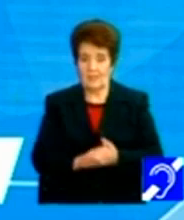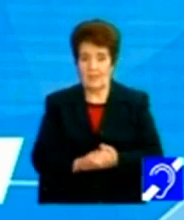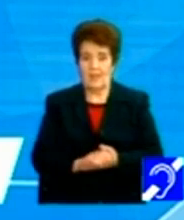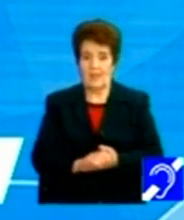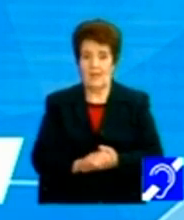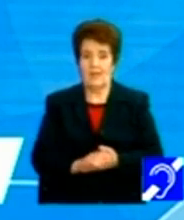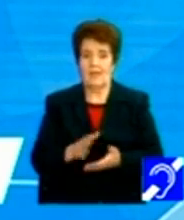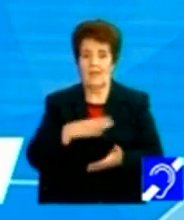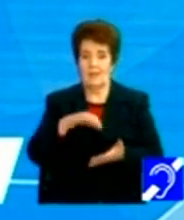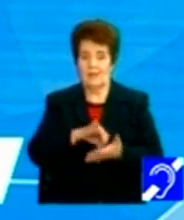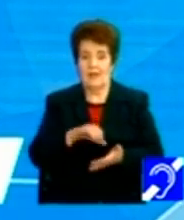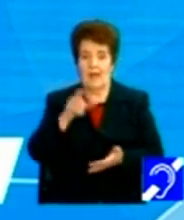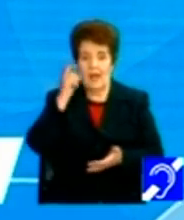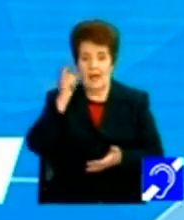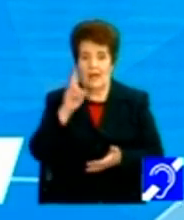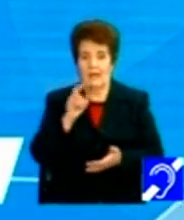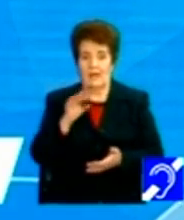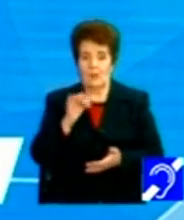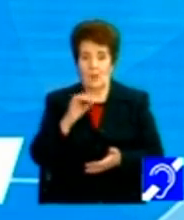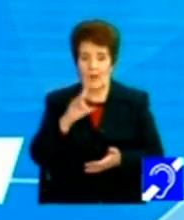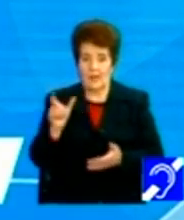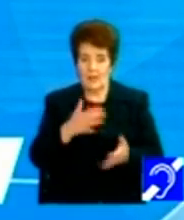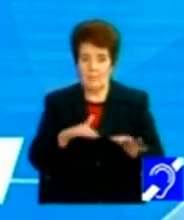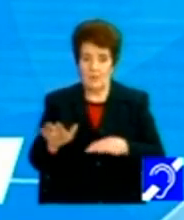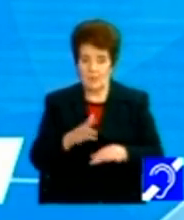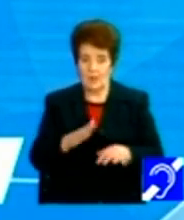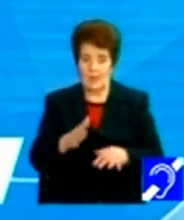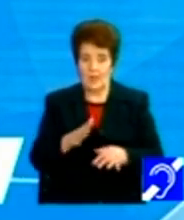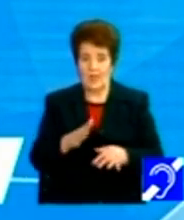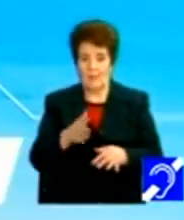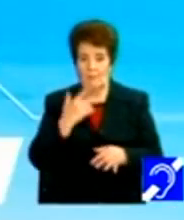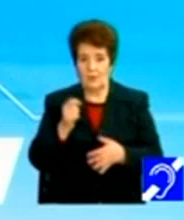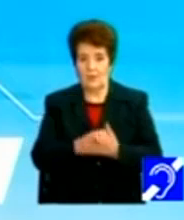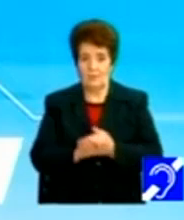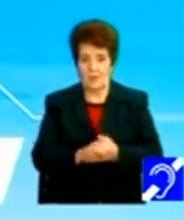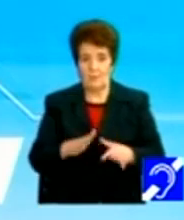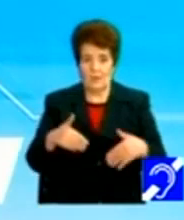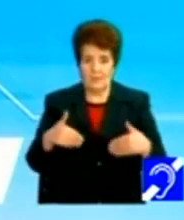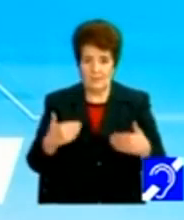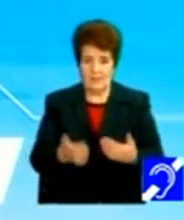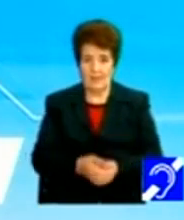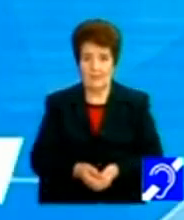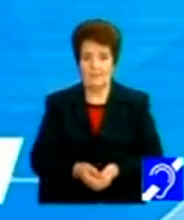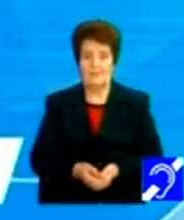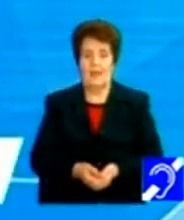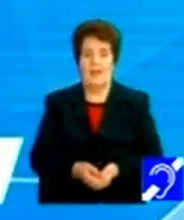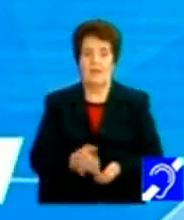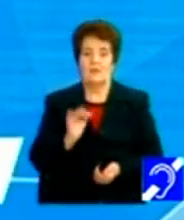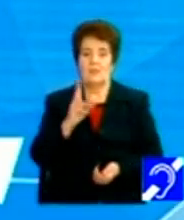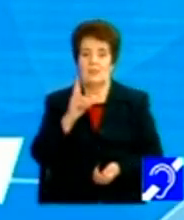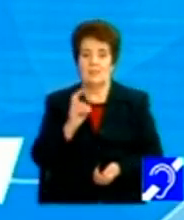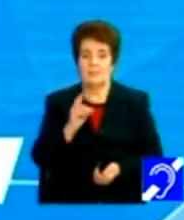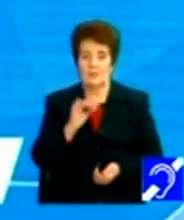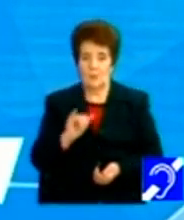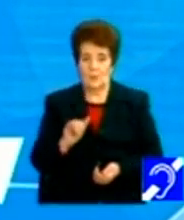vi prezint pe Dorin Chirtoacă, candidat din partea Mișcării Politice Unirea. Bună seara și mulțumesc! Bună seara, bun găsit! Și Octavian Țâcu,